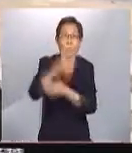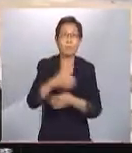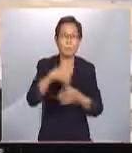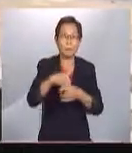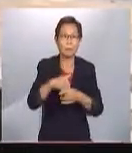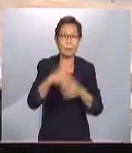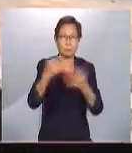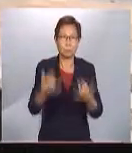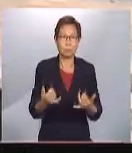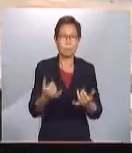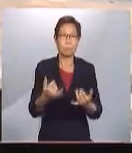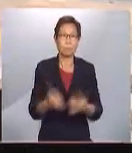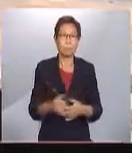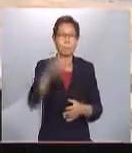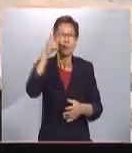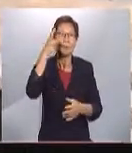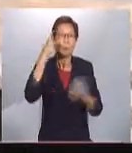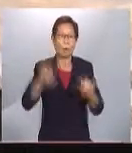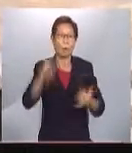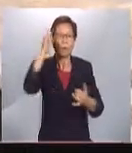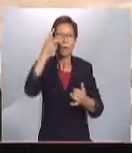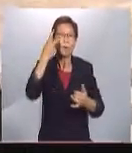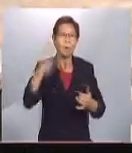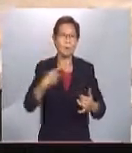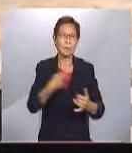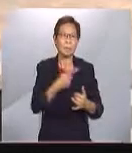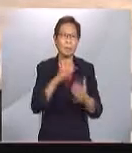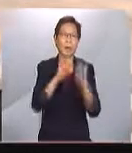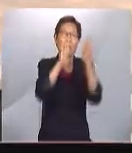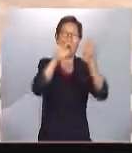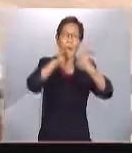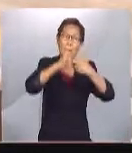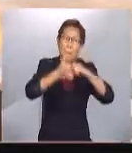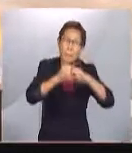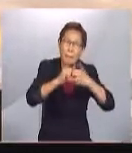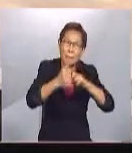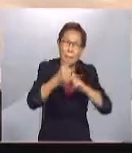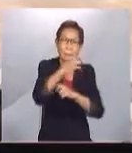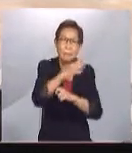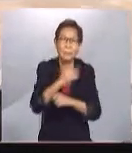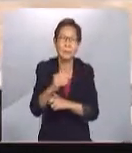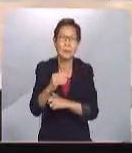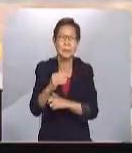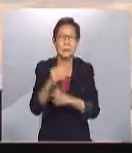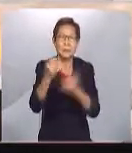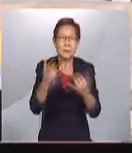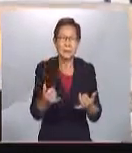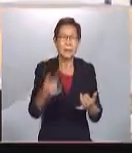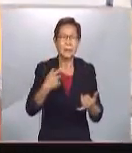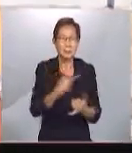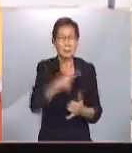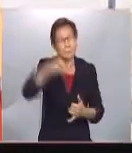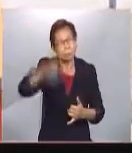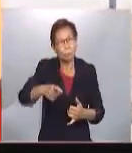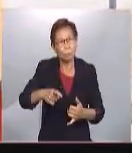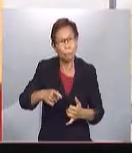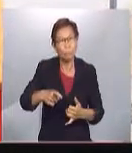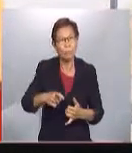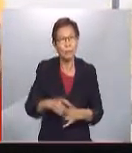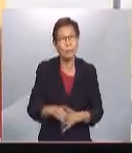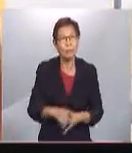dalam keadaan politik kita yang menghadapi kemelut, jadi sekarang ni kita perlukan apa